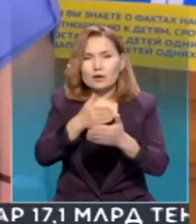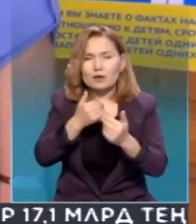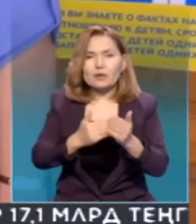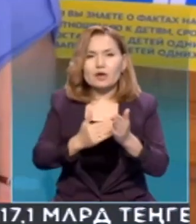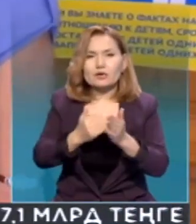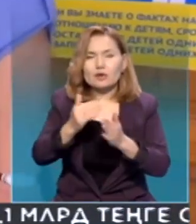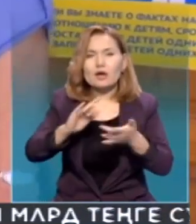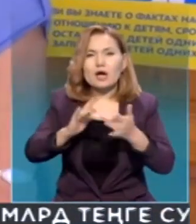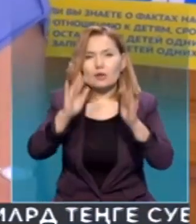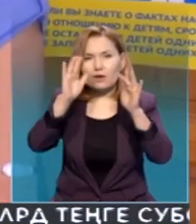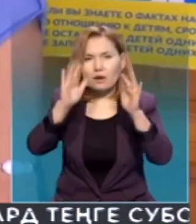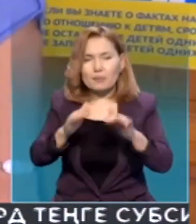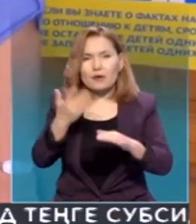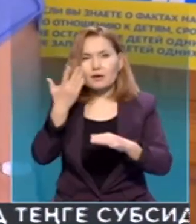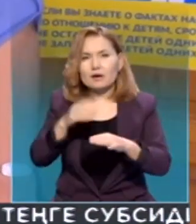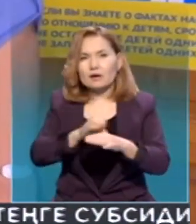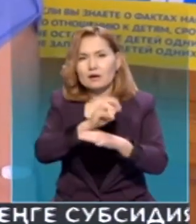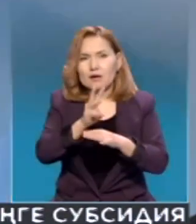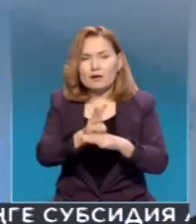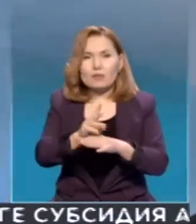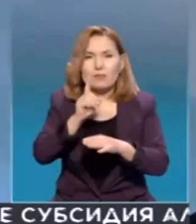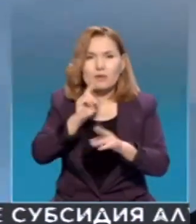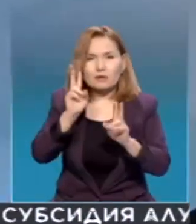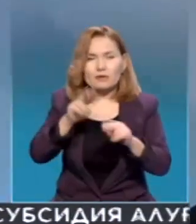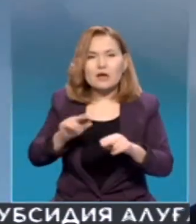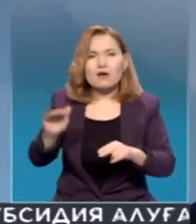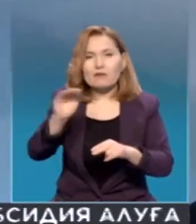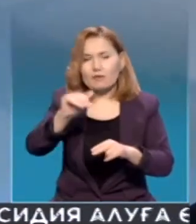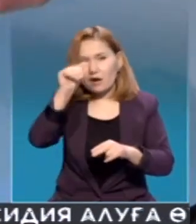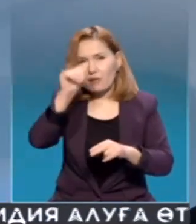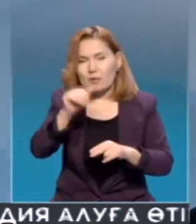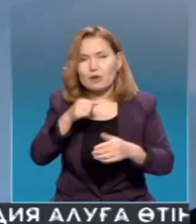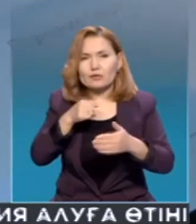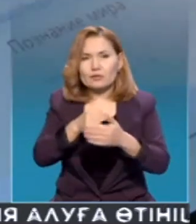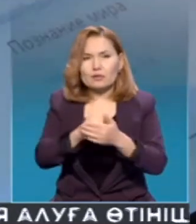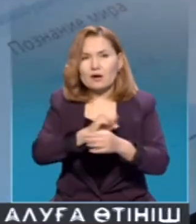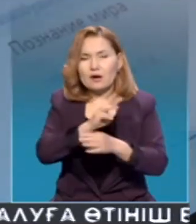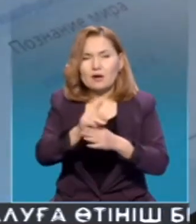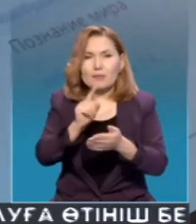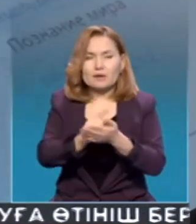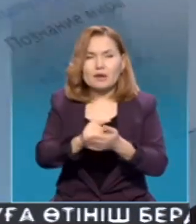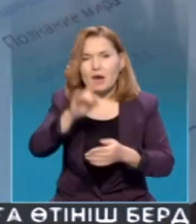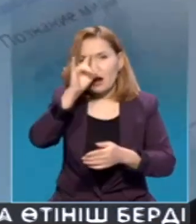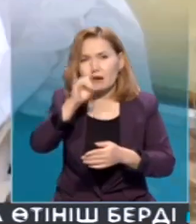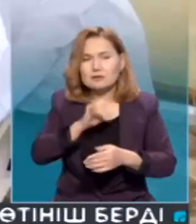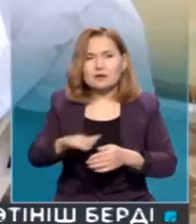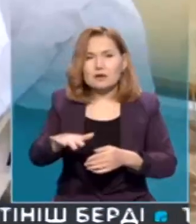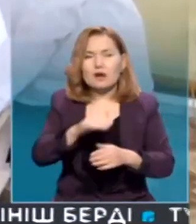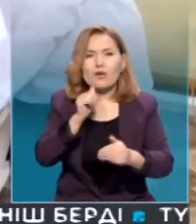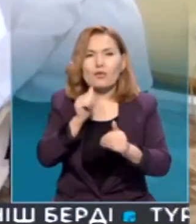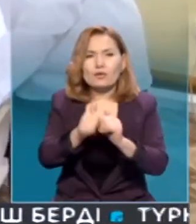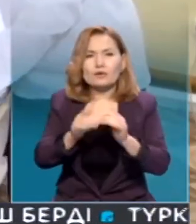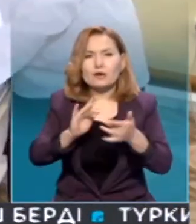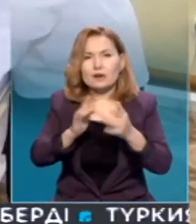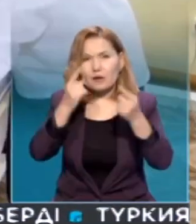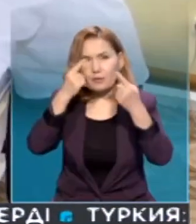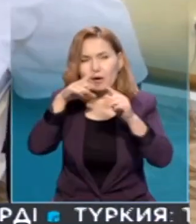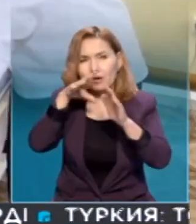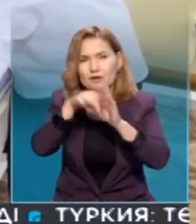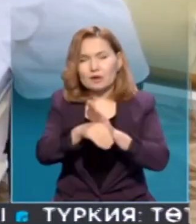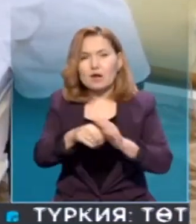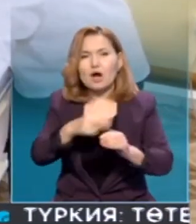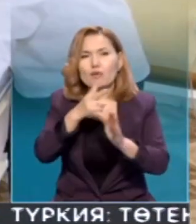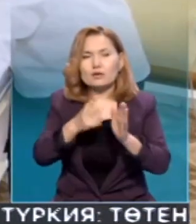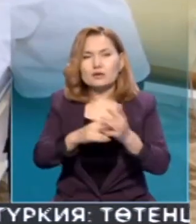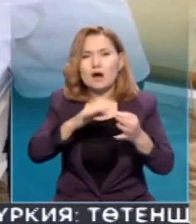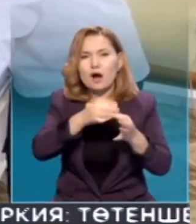жоғары жылдамдықты интернет мамандардың айтуынша ақпанның соңына дейін қосылуы тиіс. Жалпы елімізде осындай озық технология енгізілген 17